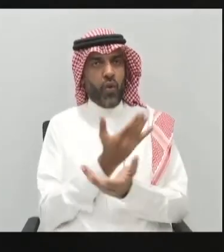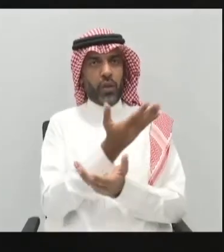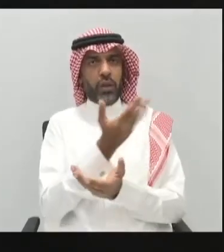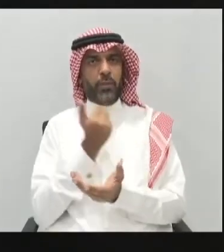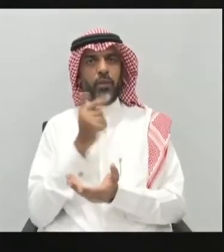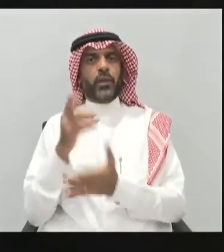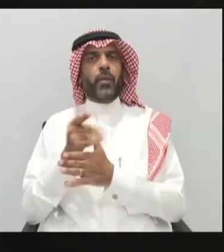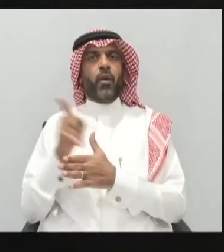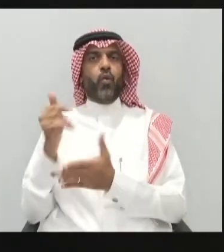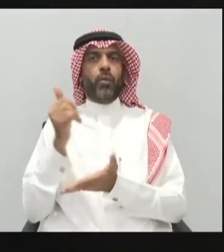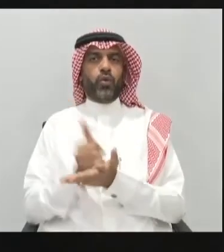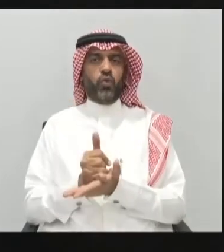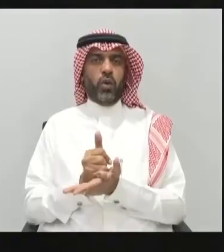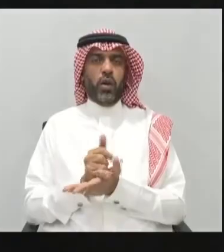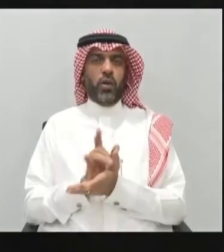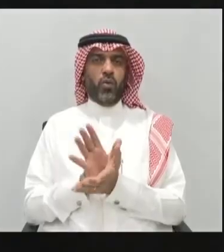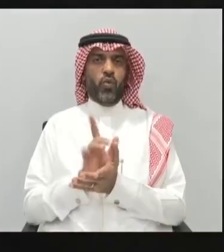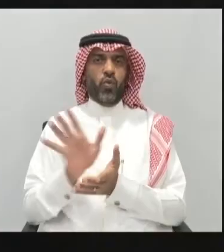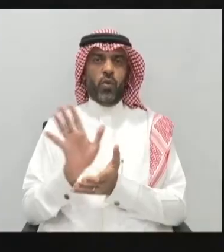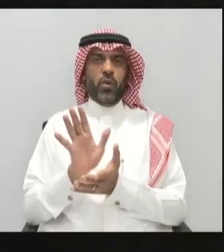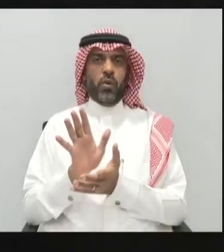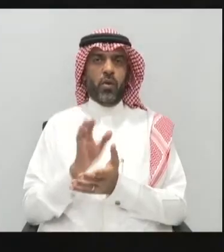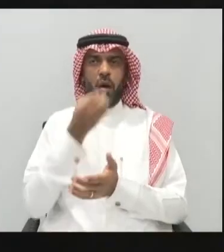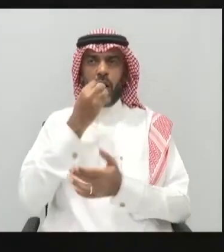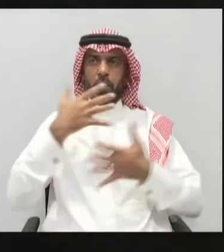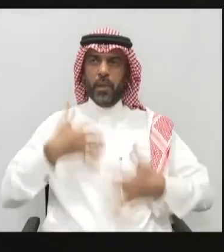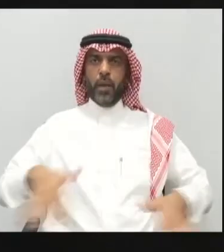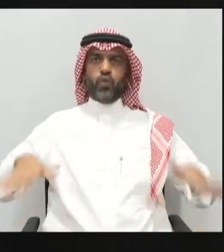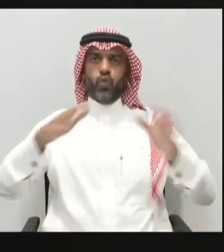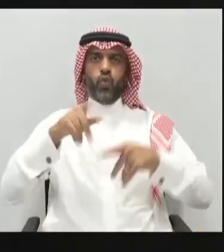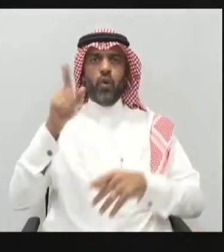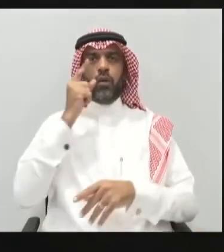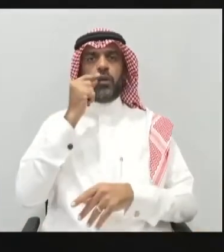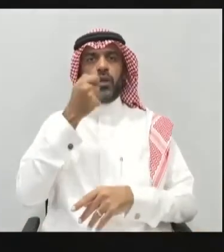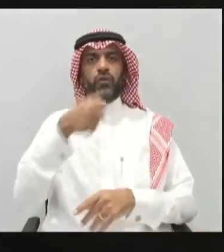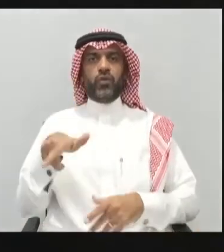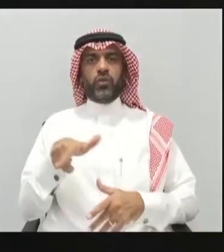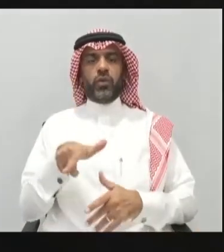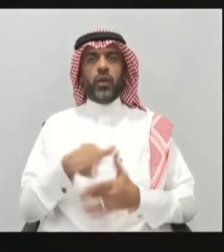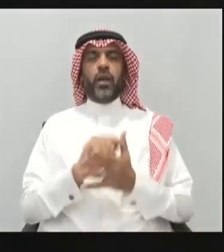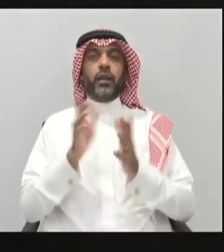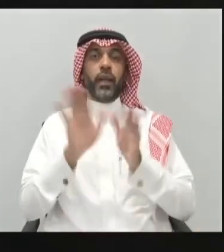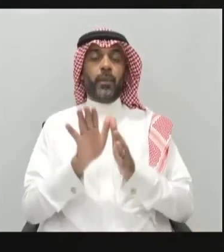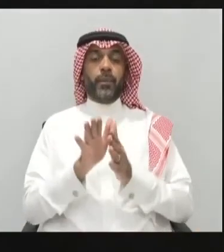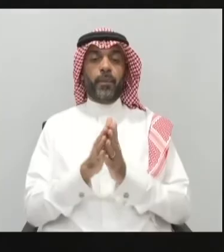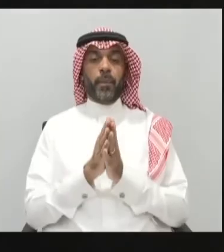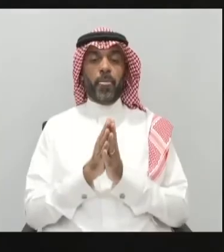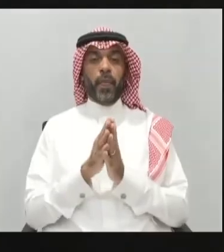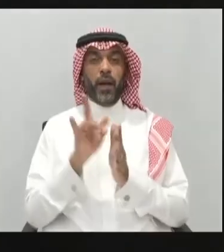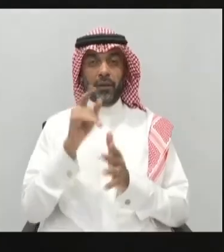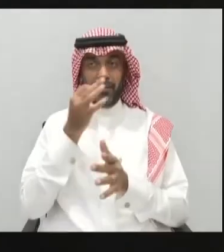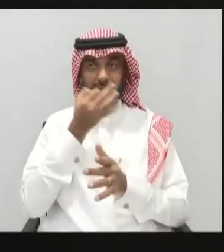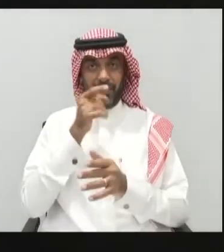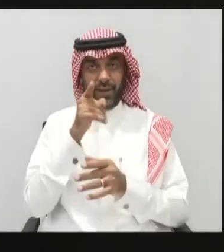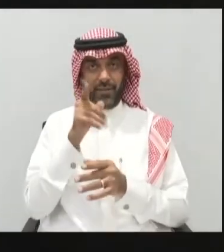طيب ما هي حجتي في هذا في هذا هذا الامر انا الان ادعيت الدعاء مثلا ويجب